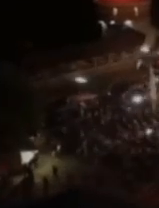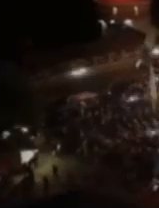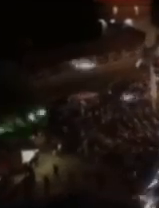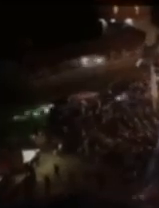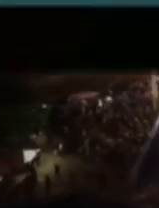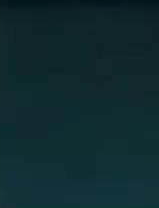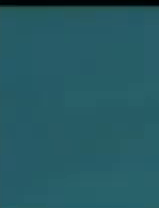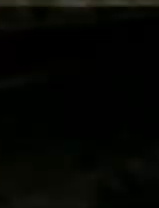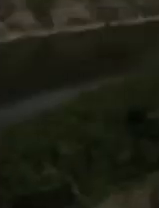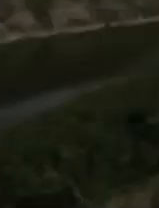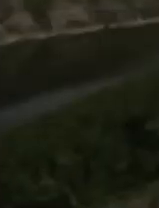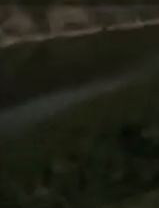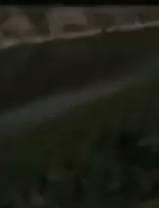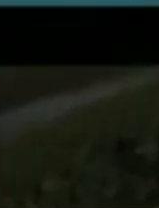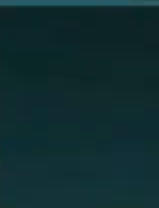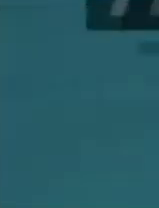Музика